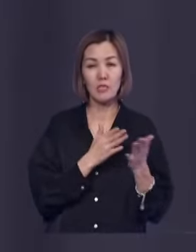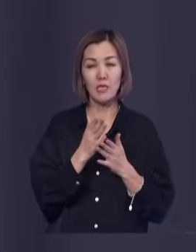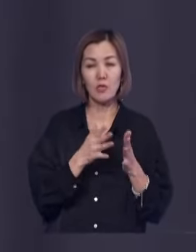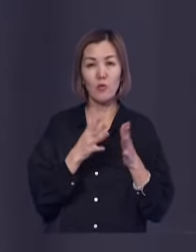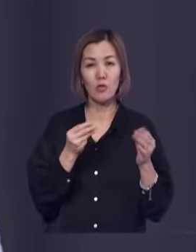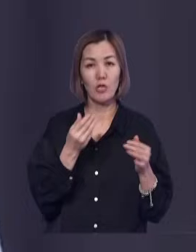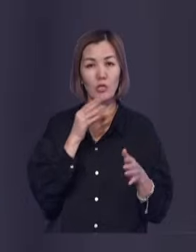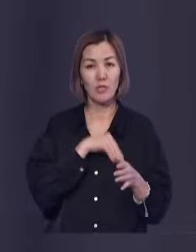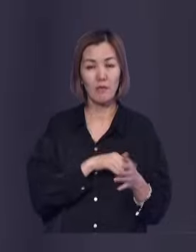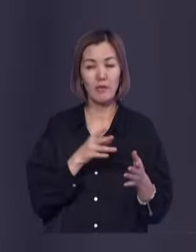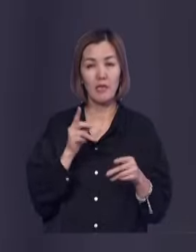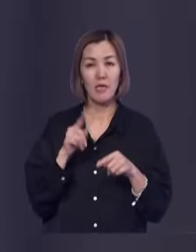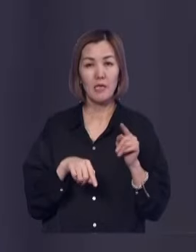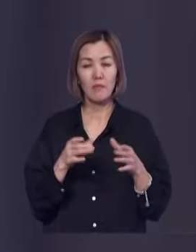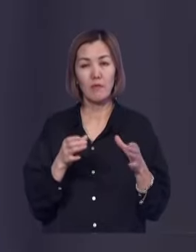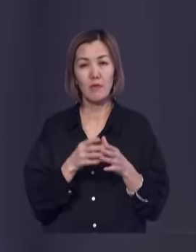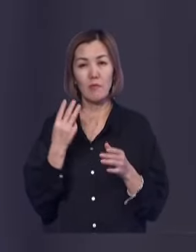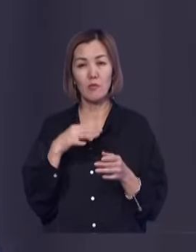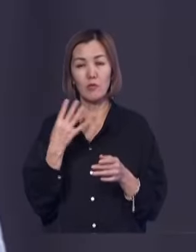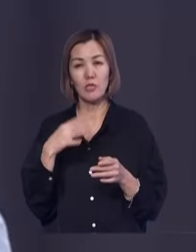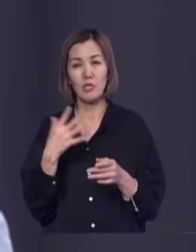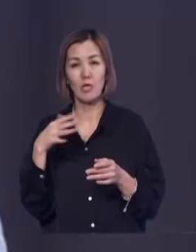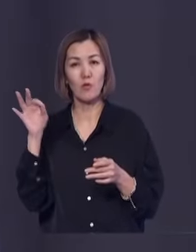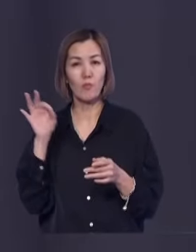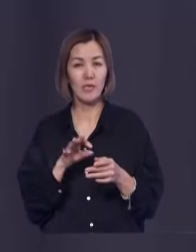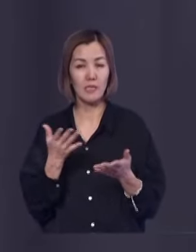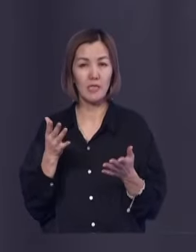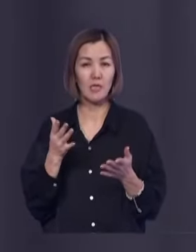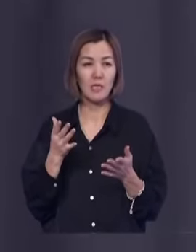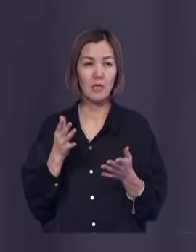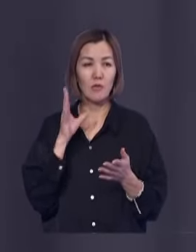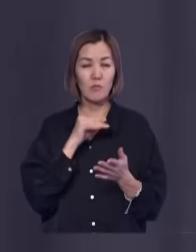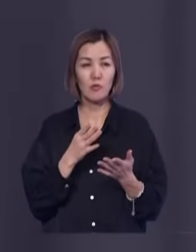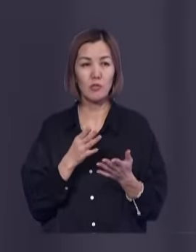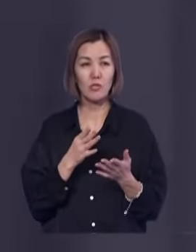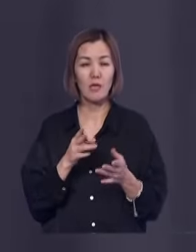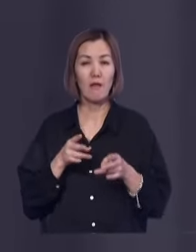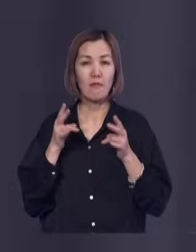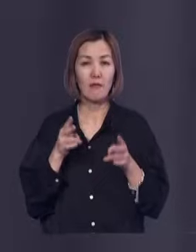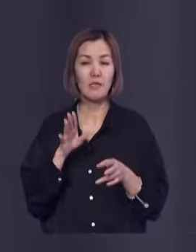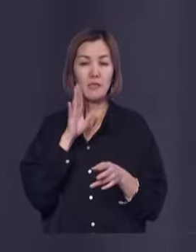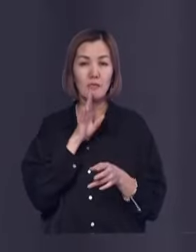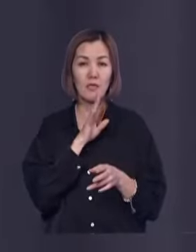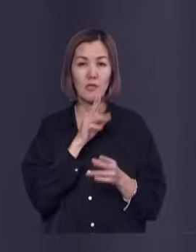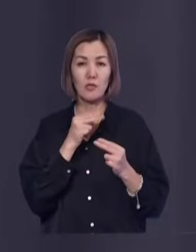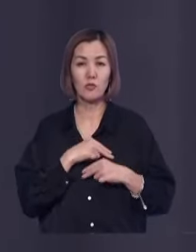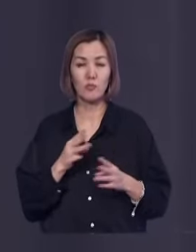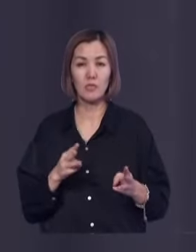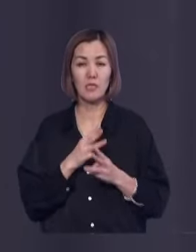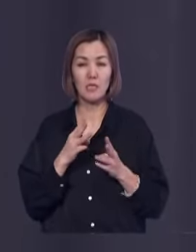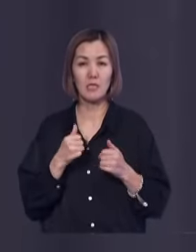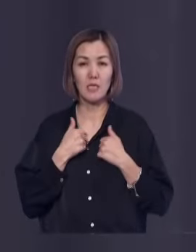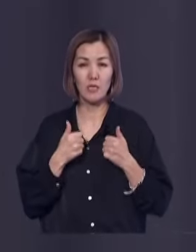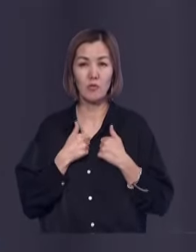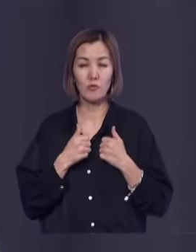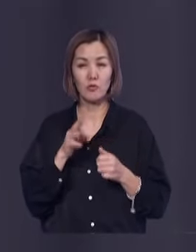Кей компанияларда тіпті 30-40 және 50%-ға дейін жетуі мүмкін. Нәзік жандардың да жұмысқа деген ынтасын арттыру үшін